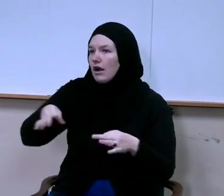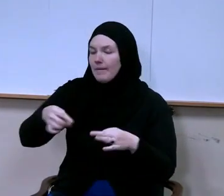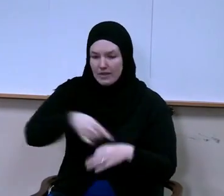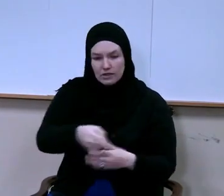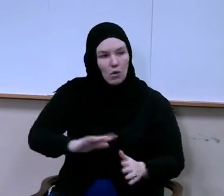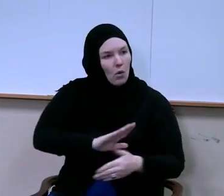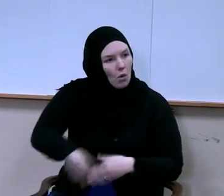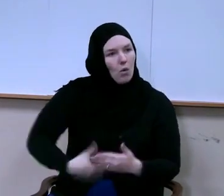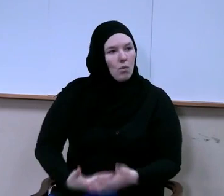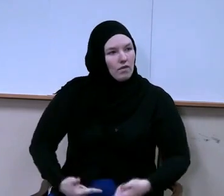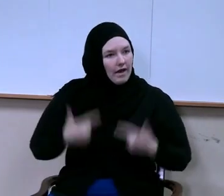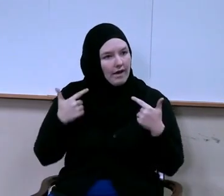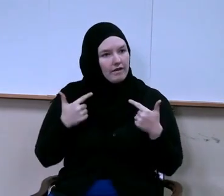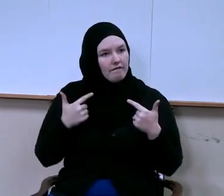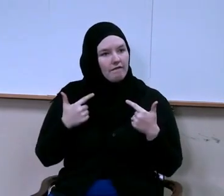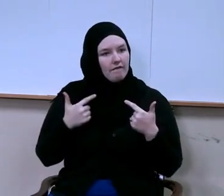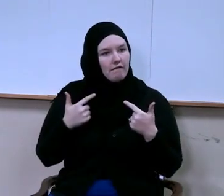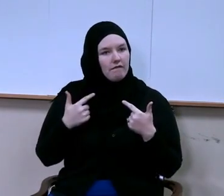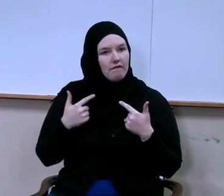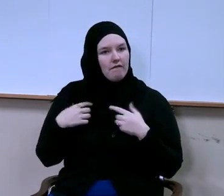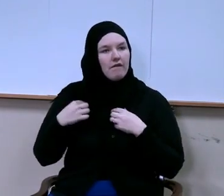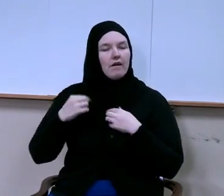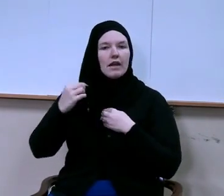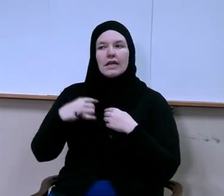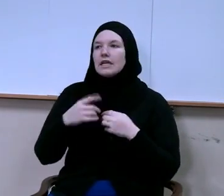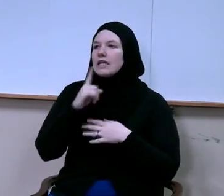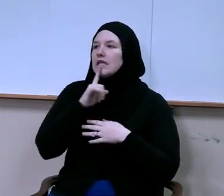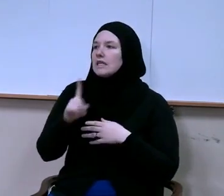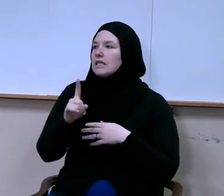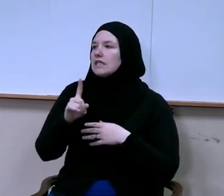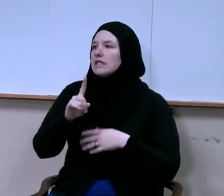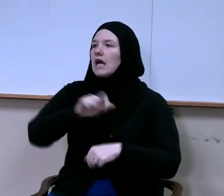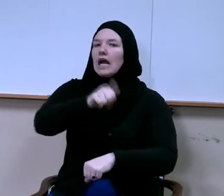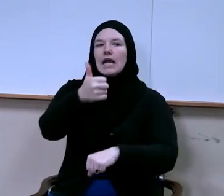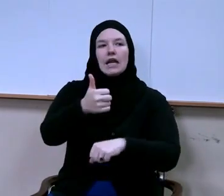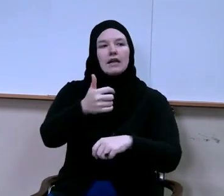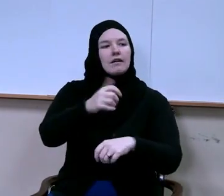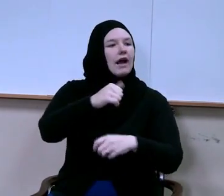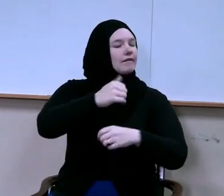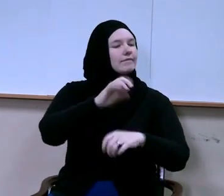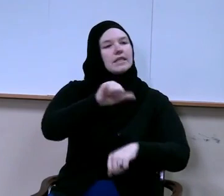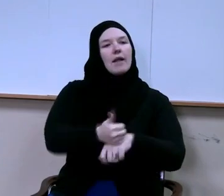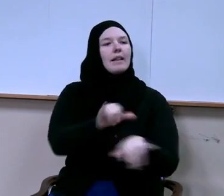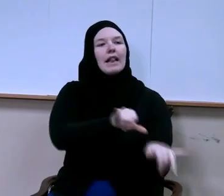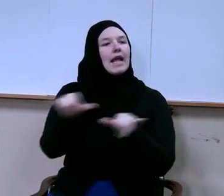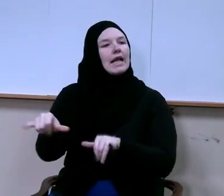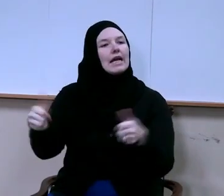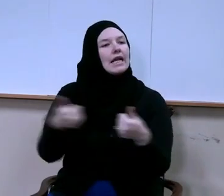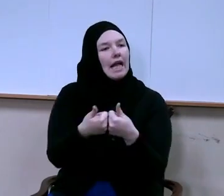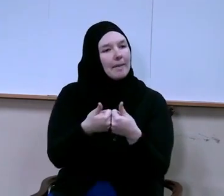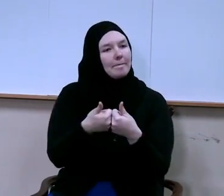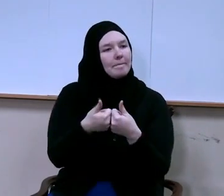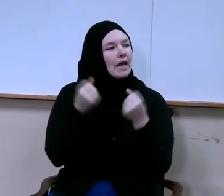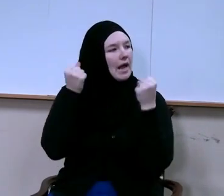life with everything it has as a game and a set of toys. إِنَّمَا هَذِهِ الْحَيَاةُ